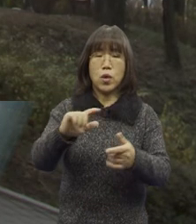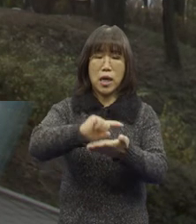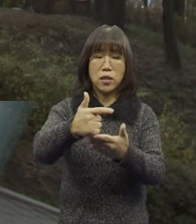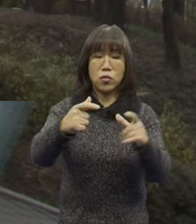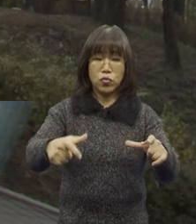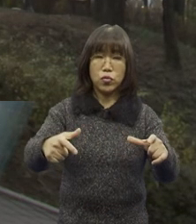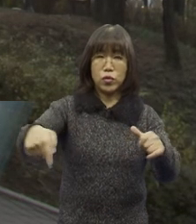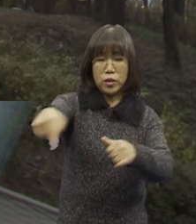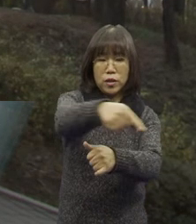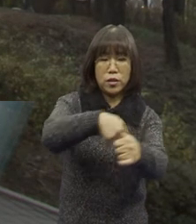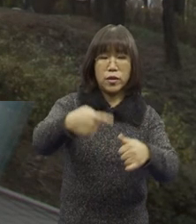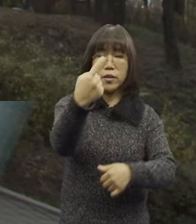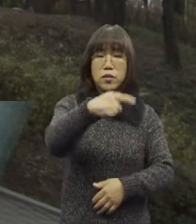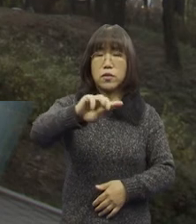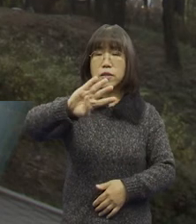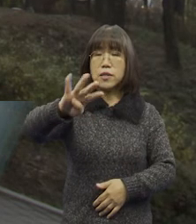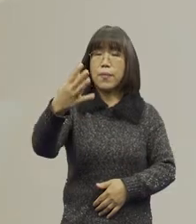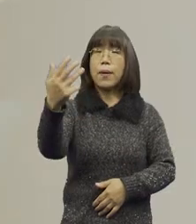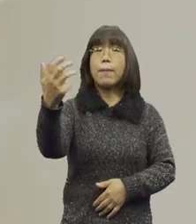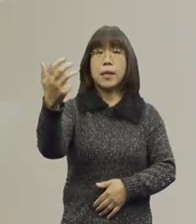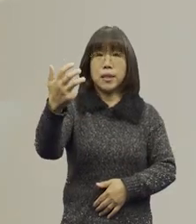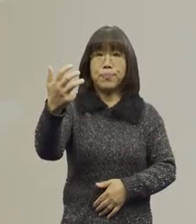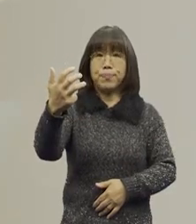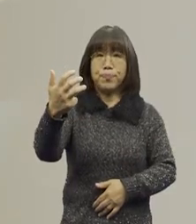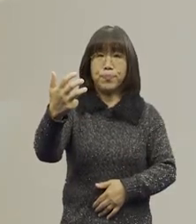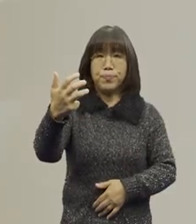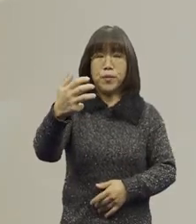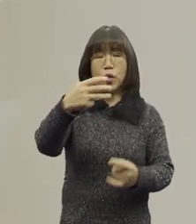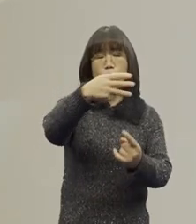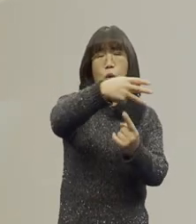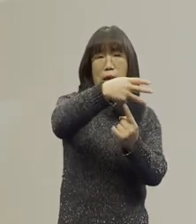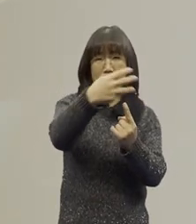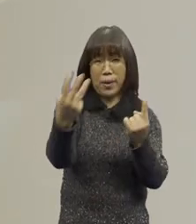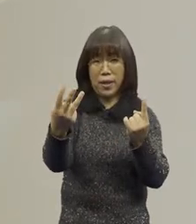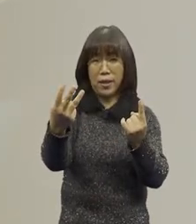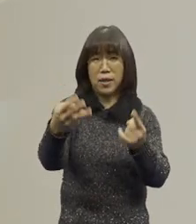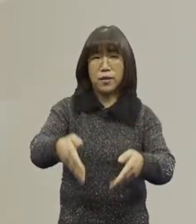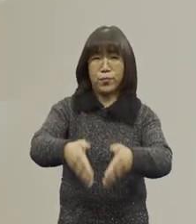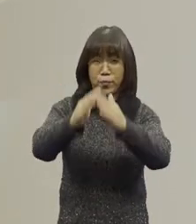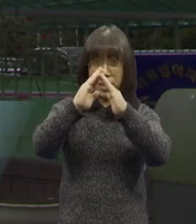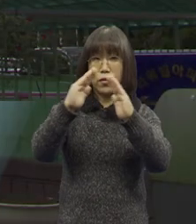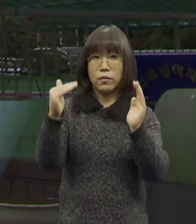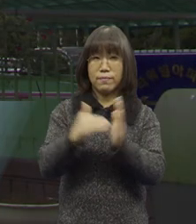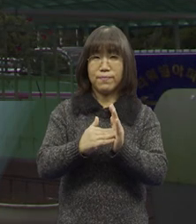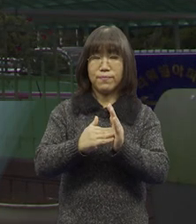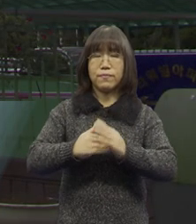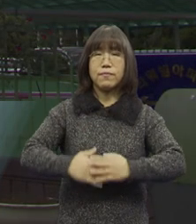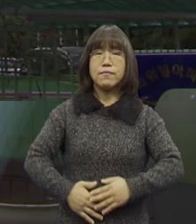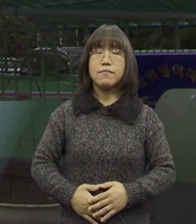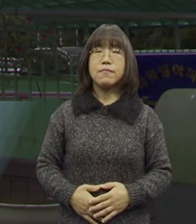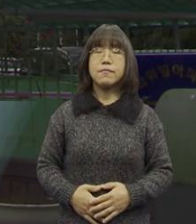강서구 전지역 에 1480 개의 무선 접속 장치를 구축했습니다